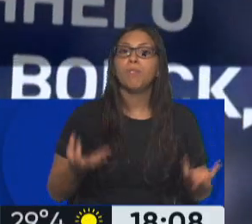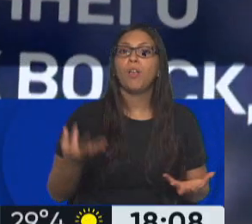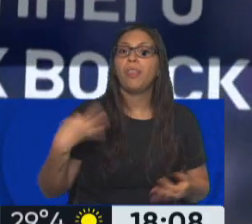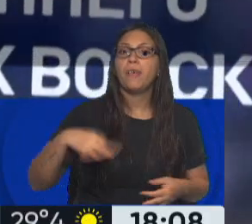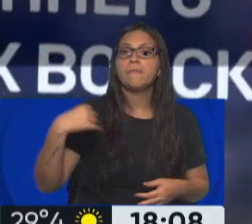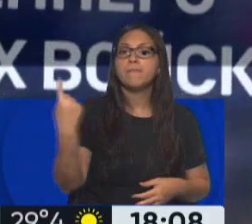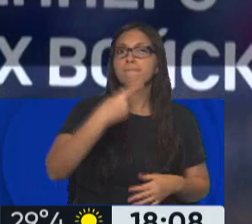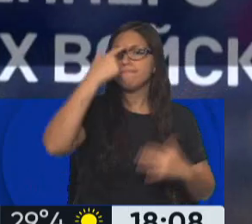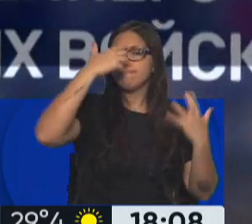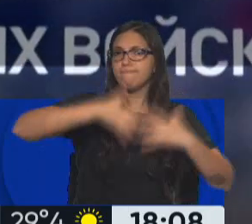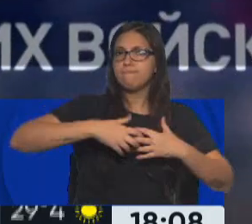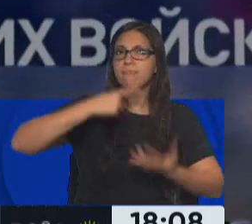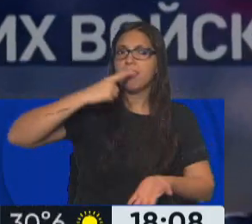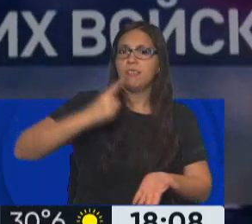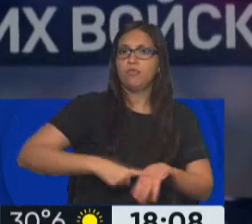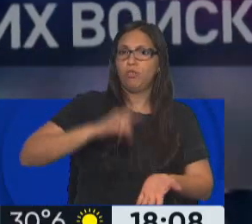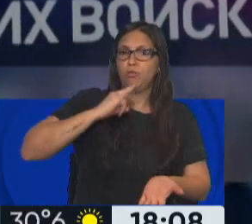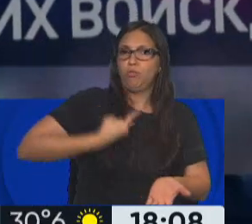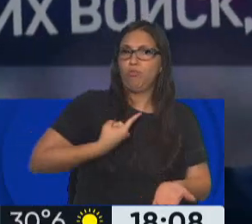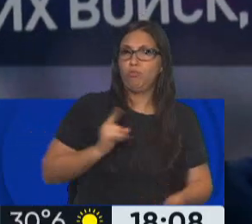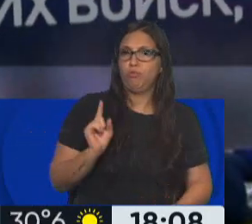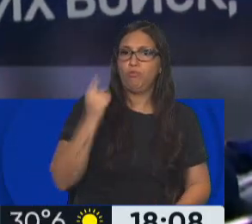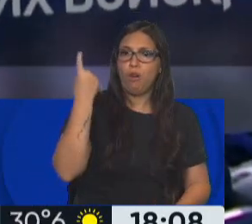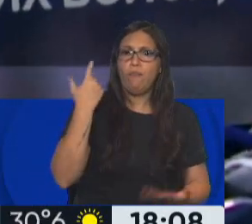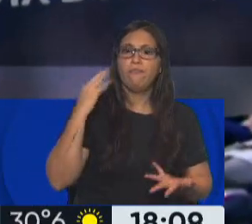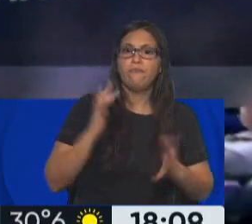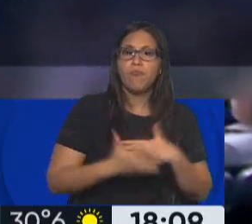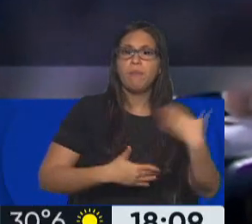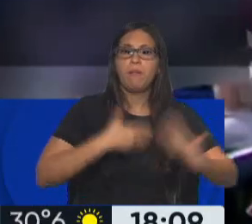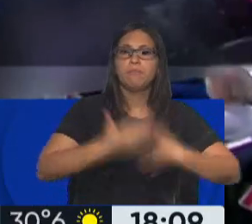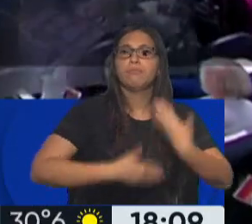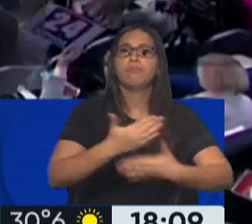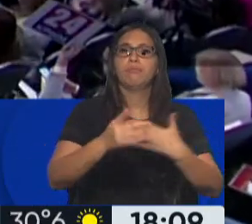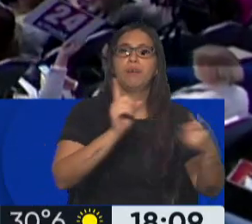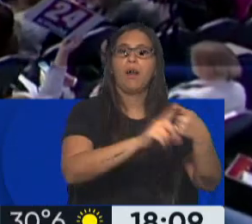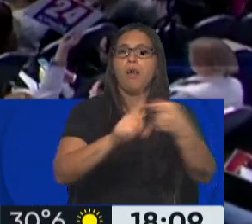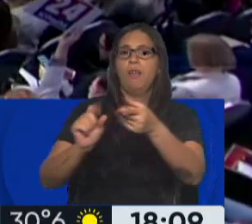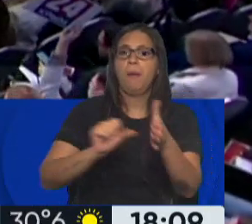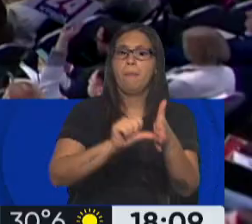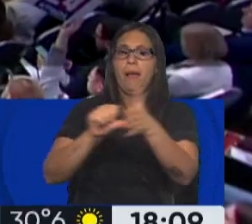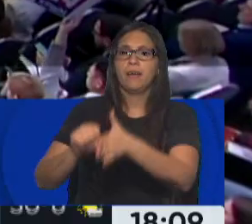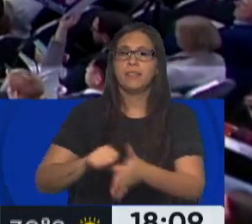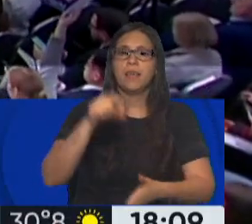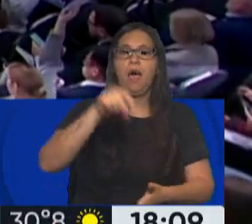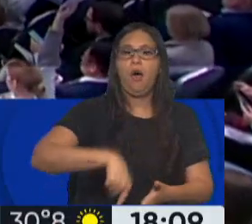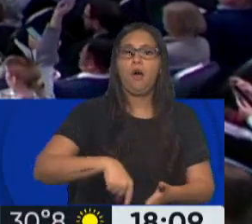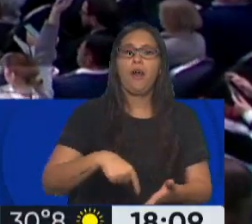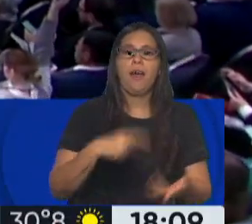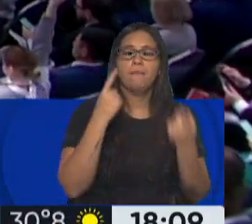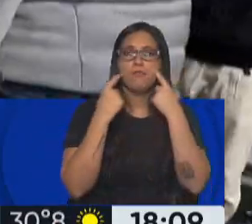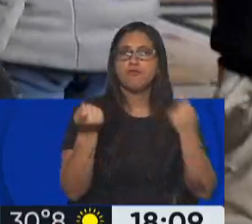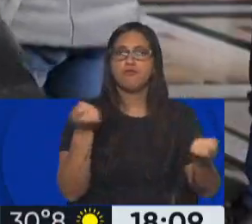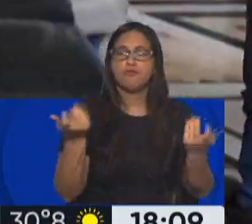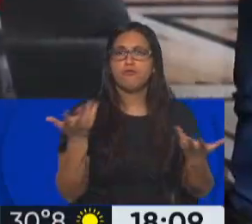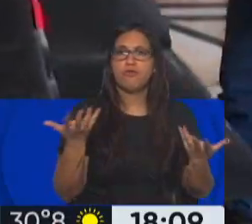складываться отношения с теми политическими силами, которые сейчас контролируют и будут контролировать ситуацию в этой стране в